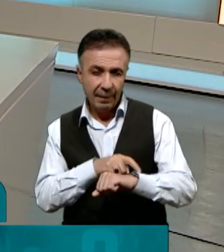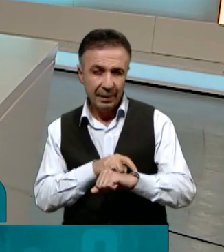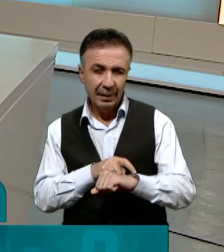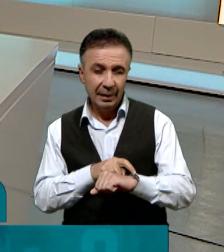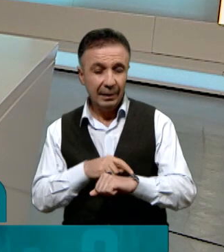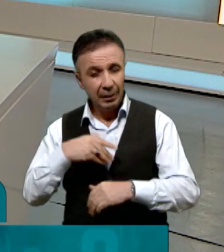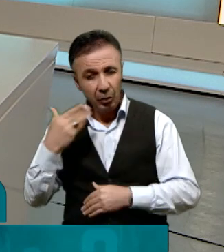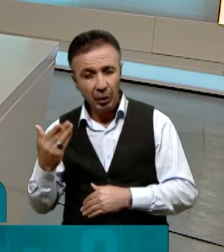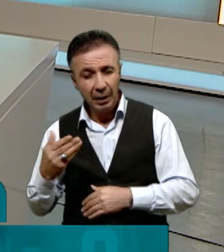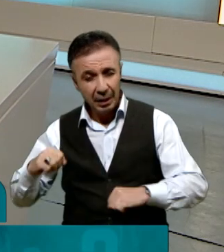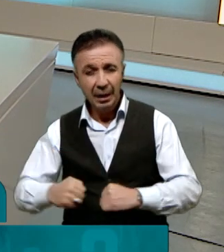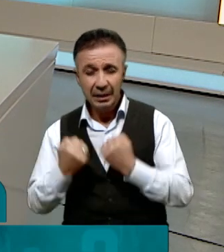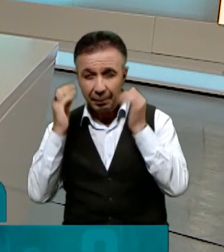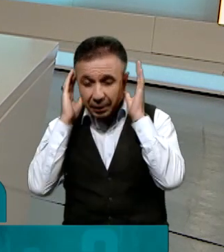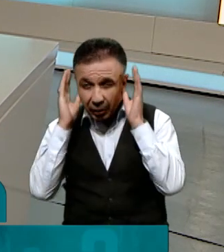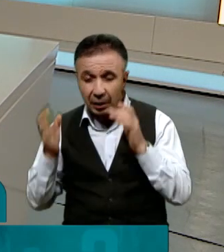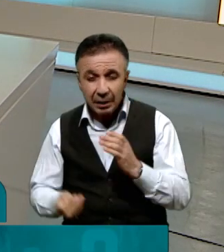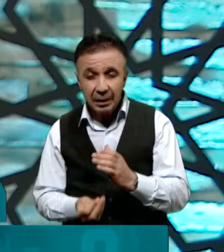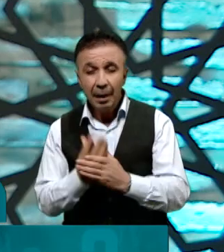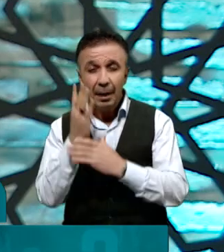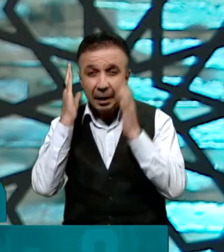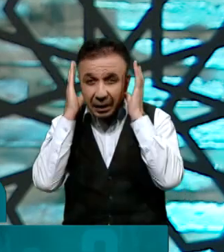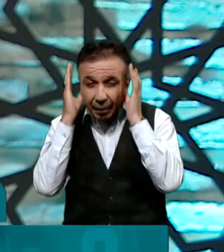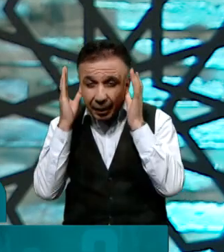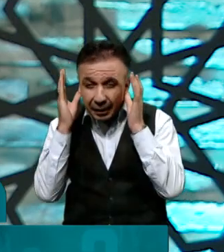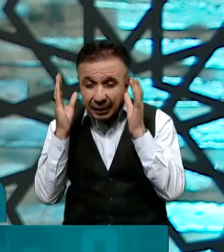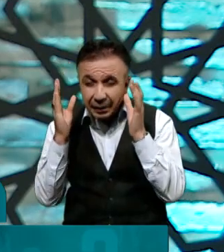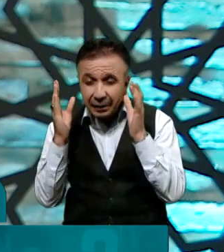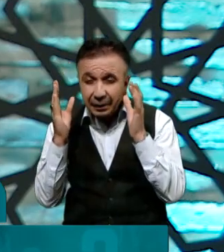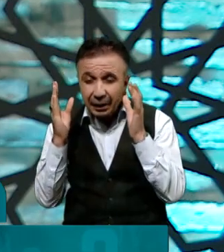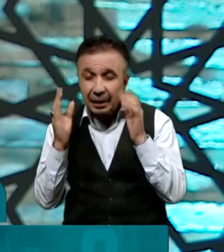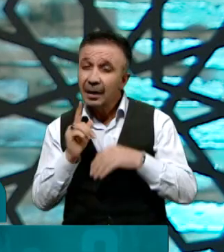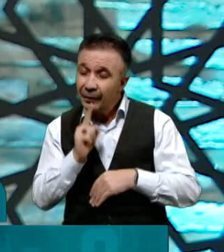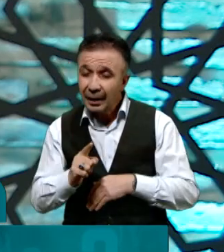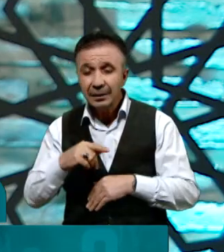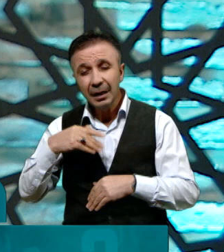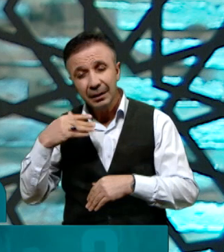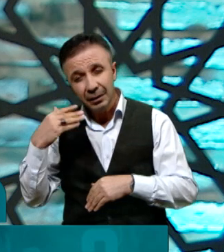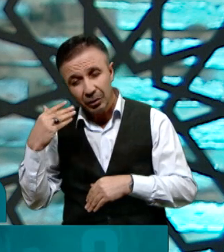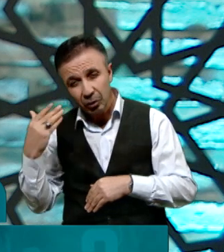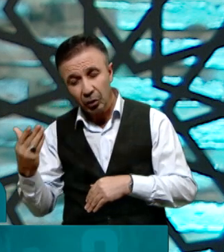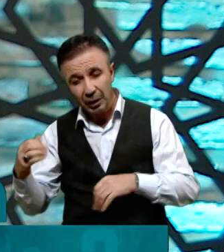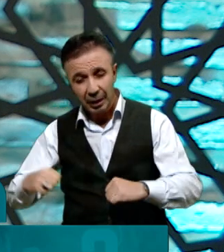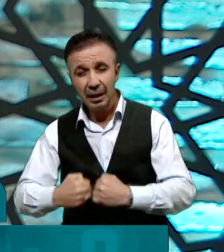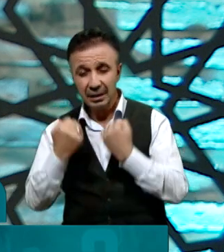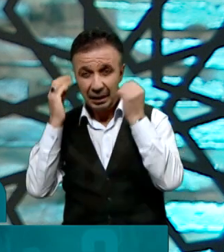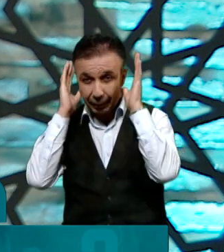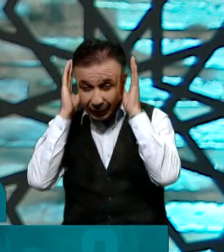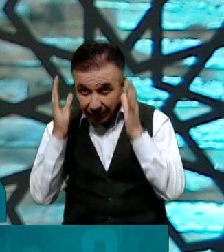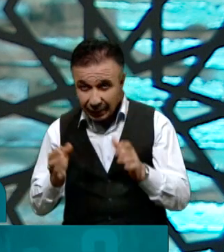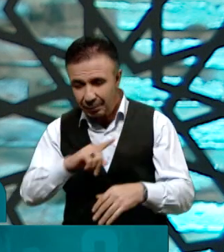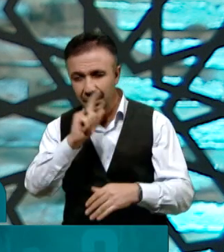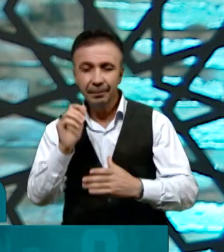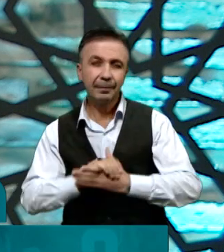namazı kılıyoruz ya. Evet. Sabah namazının arkasından, farzından sonra namaz kılınmaz diyorlar bazıları da. Peki.